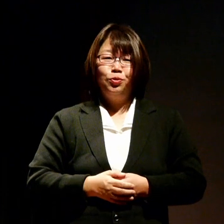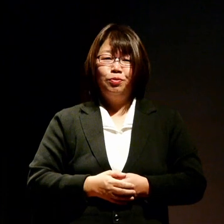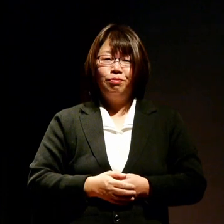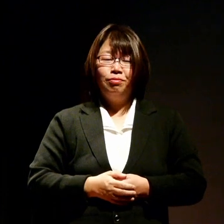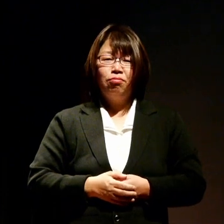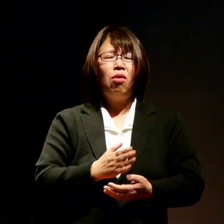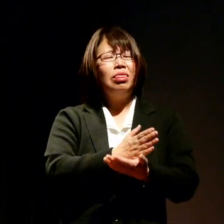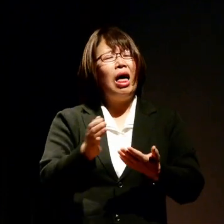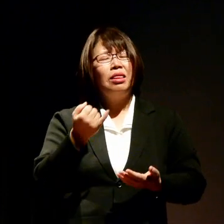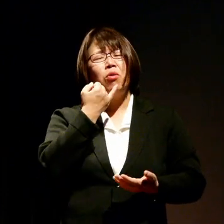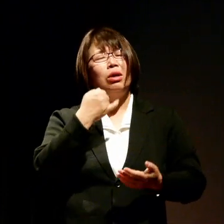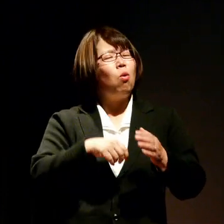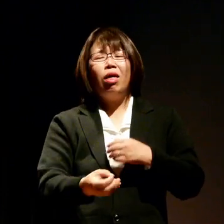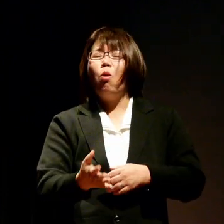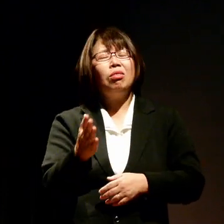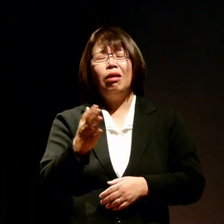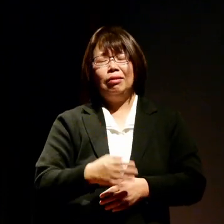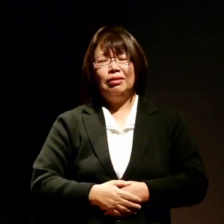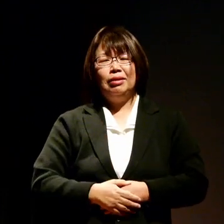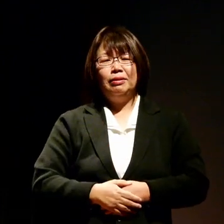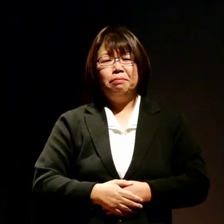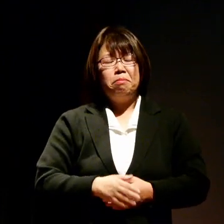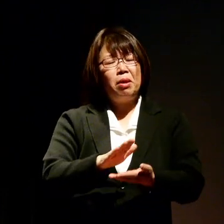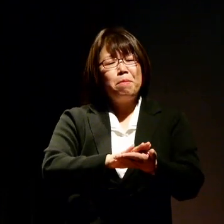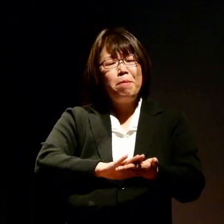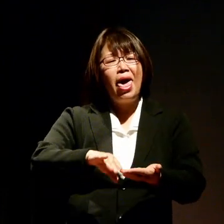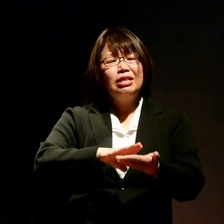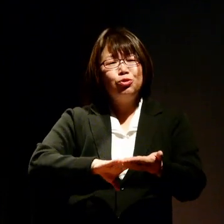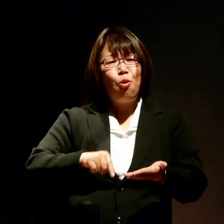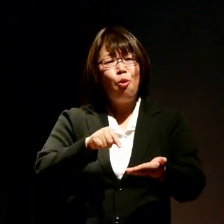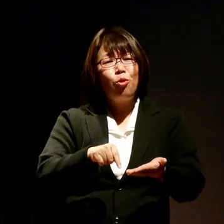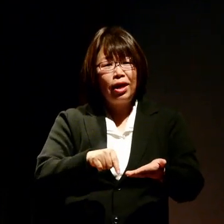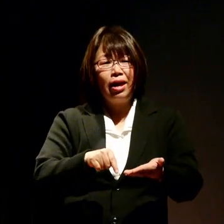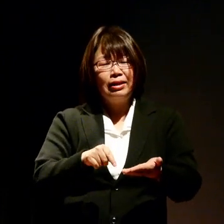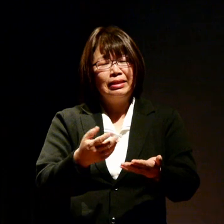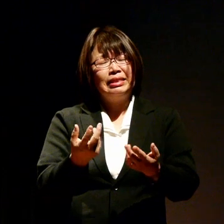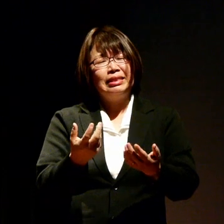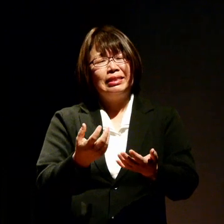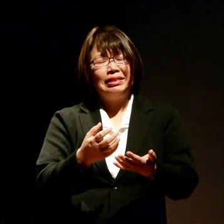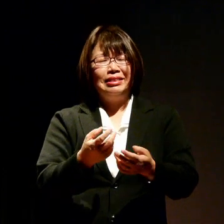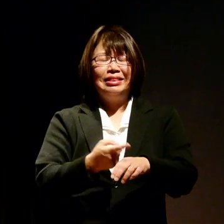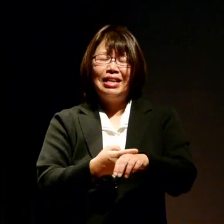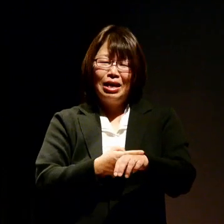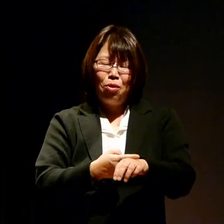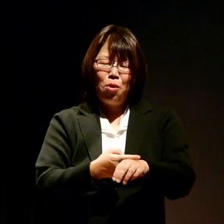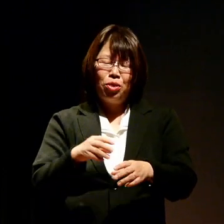何でもいいわけじゃない。ペーストで、茶色でドロドロしている